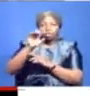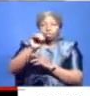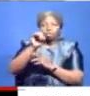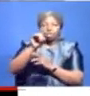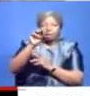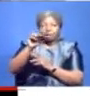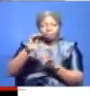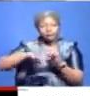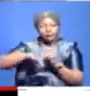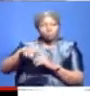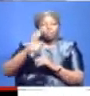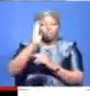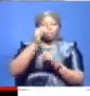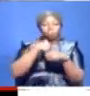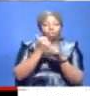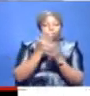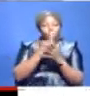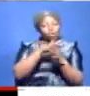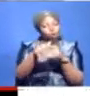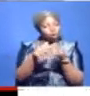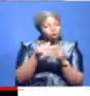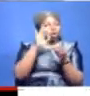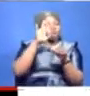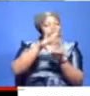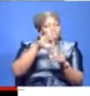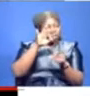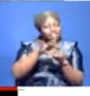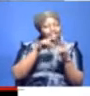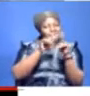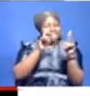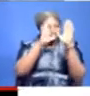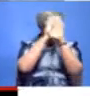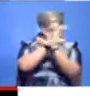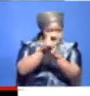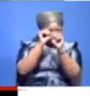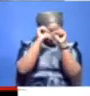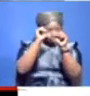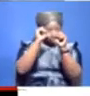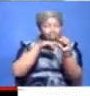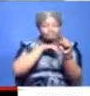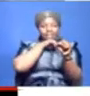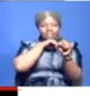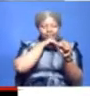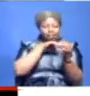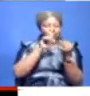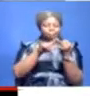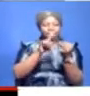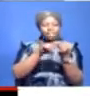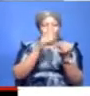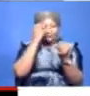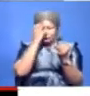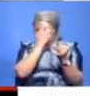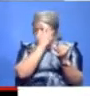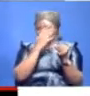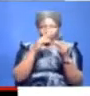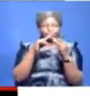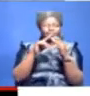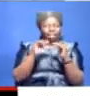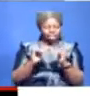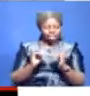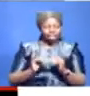tutahakikisha viti vyote kuanzia baba aliyeazimio president wetu na Mata Karua mpaka wale vitinda mimba